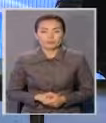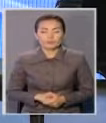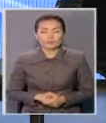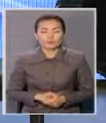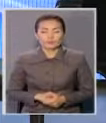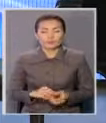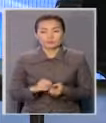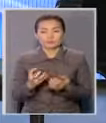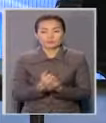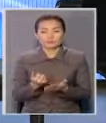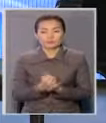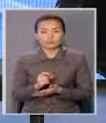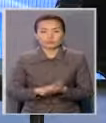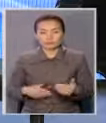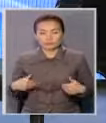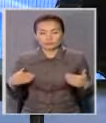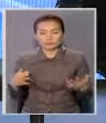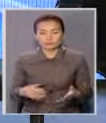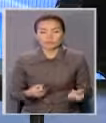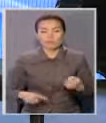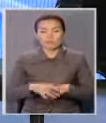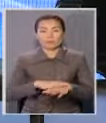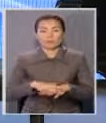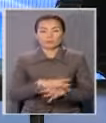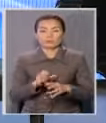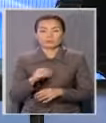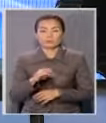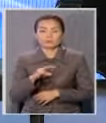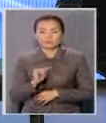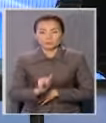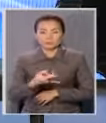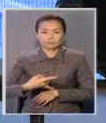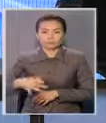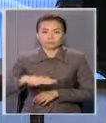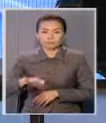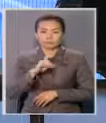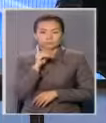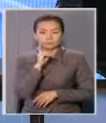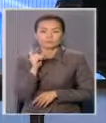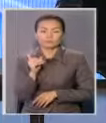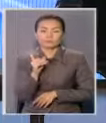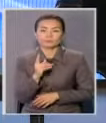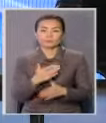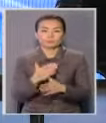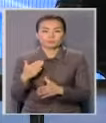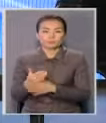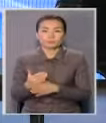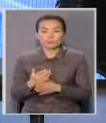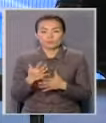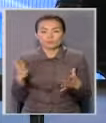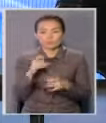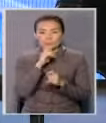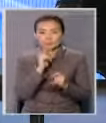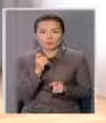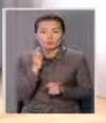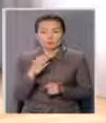істеріне әрге сәттілік тілейміз. Біздің еліміздің осы Атырау аймағының жастарына осындай көмек бұл дейтін үлкен